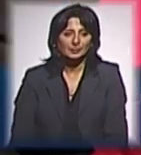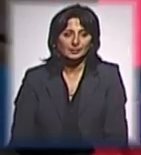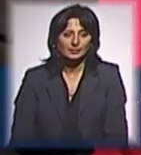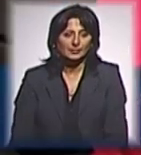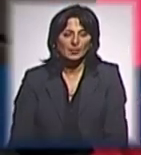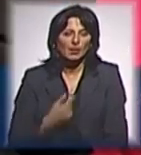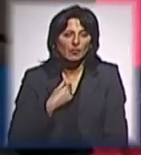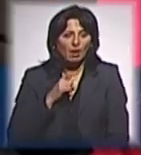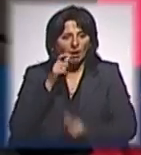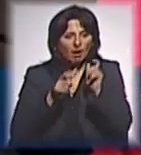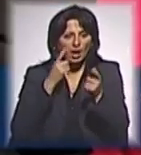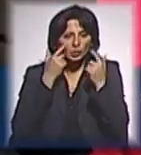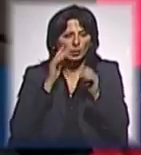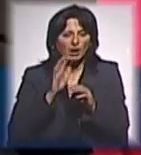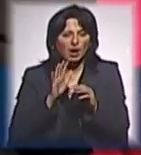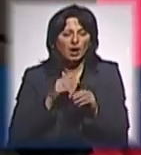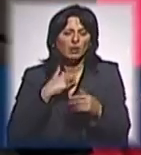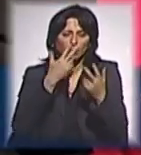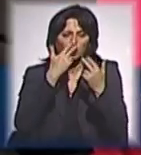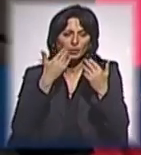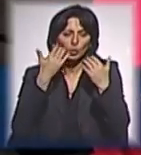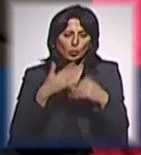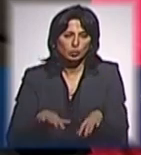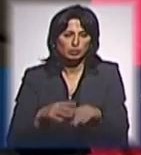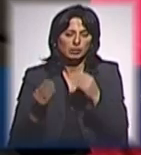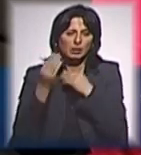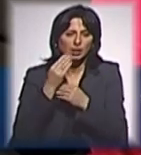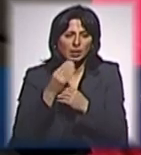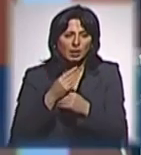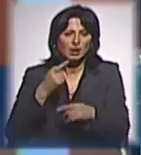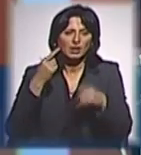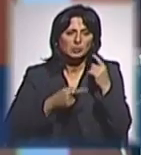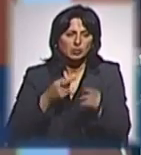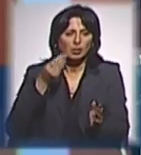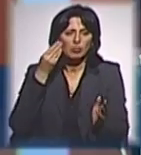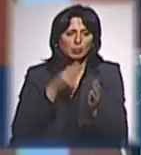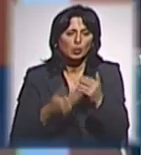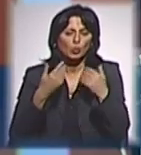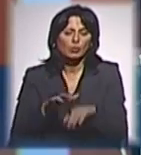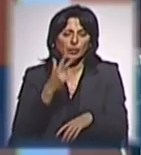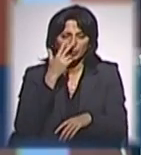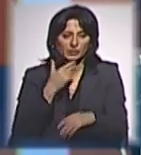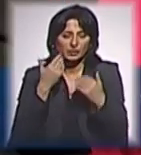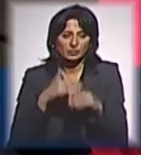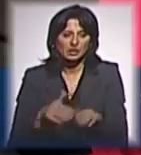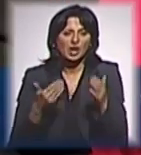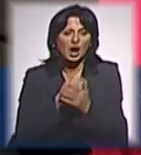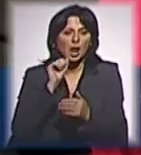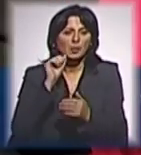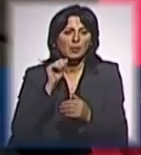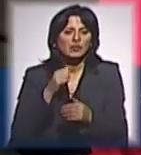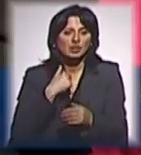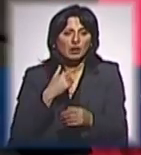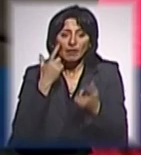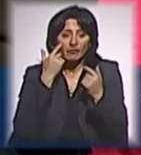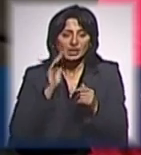ეკა. ჩვენ შეჩეული ვართ უთანასწორო ბრძოლას, აი ეს გვაერთიანებს ზურგის თავისუფალ საქართველოს და ახალ მემარჯვენეებს არ